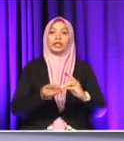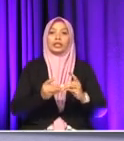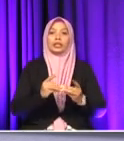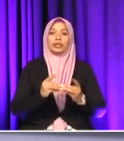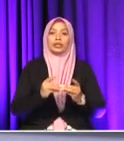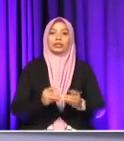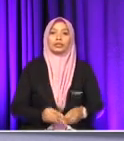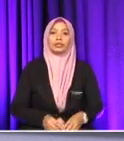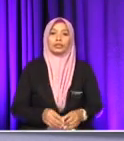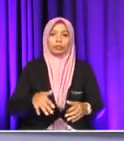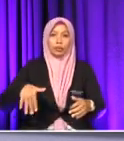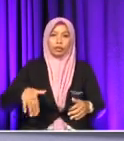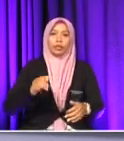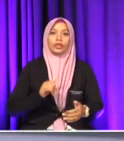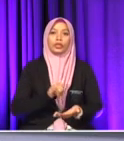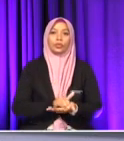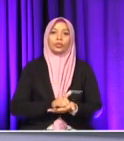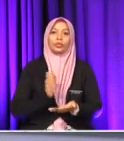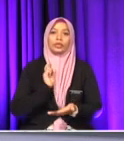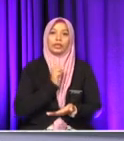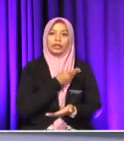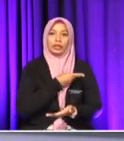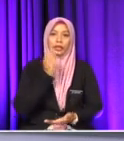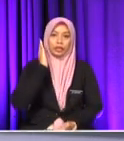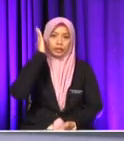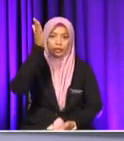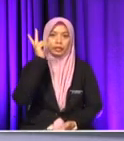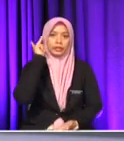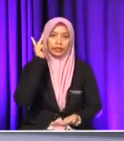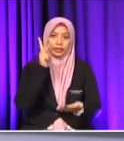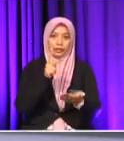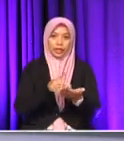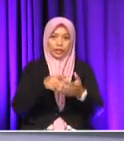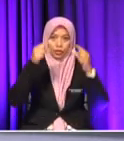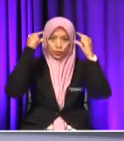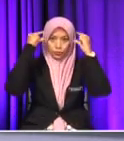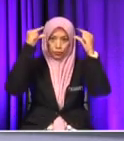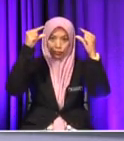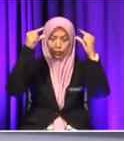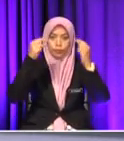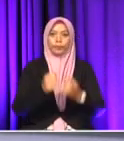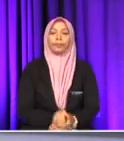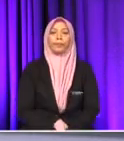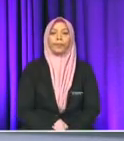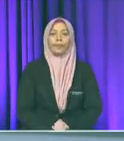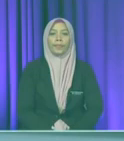dengan guru penyampai kita karena tahu siapa Jom sama-sama kita tonton profil beliau